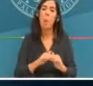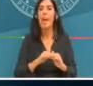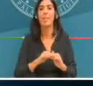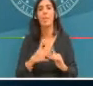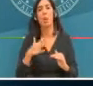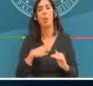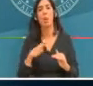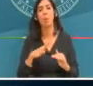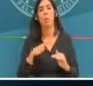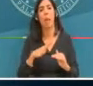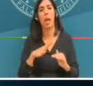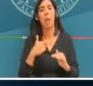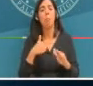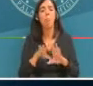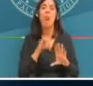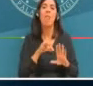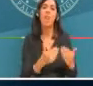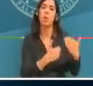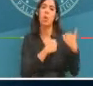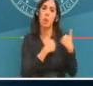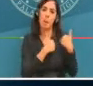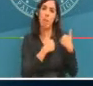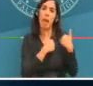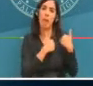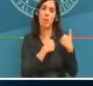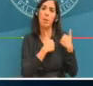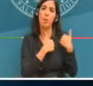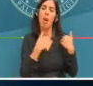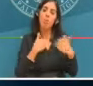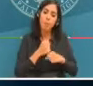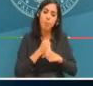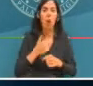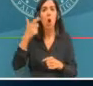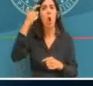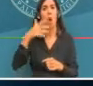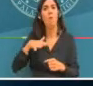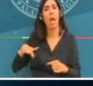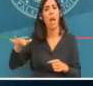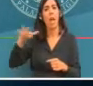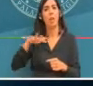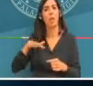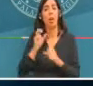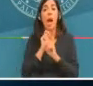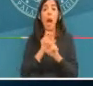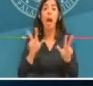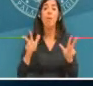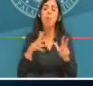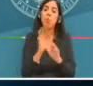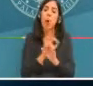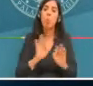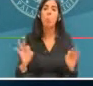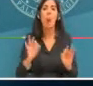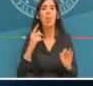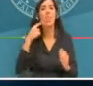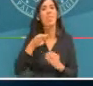già pronti l'indizio a beneficio di tutti coloro che verranno penalizzati da queste nuove norme e